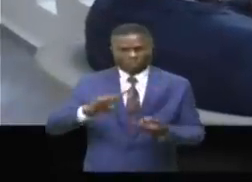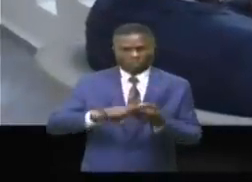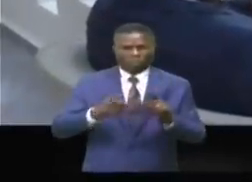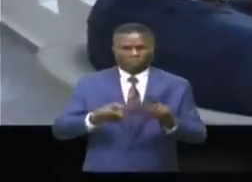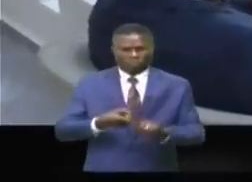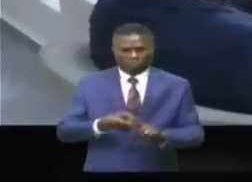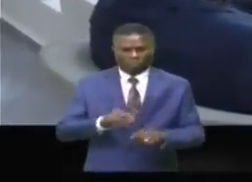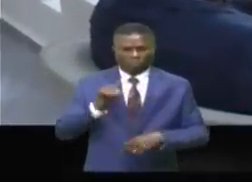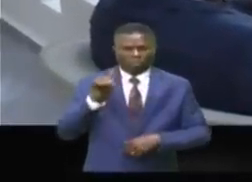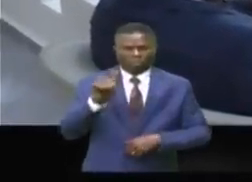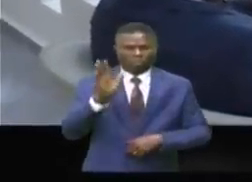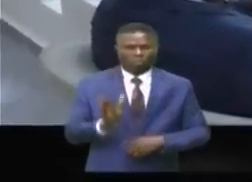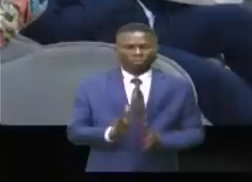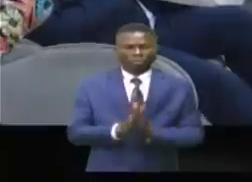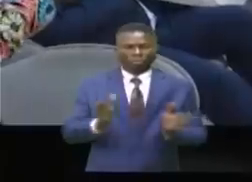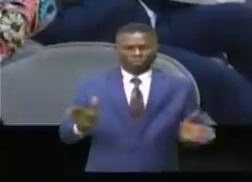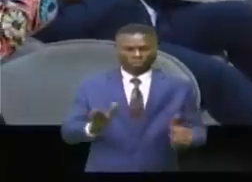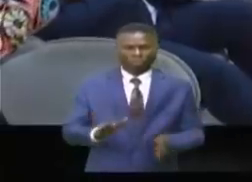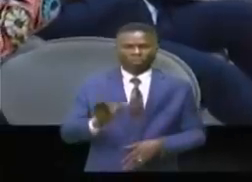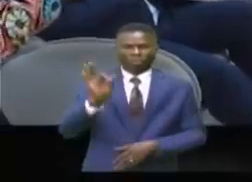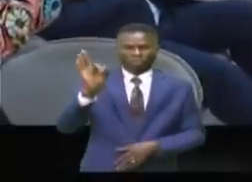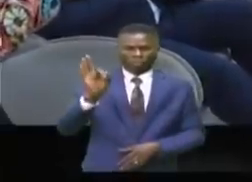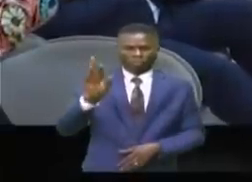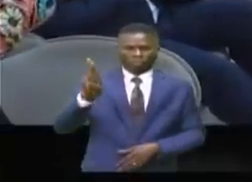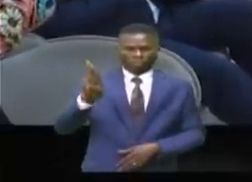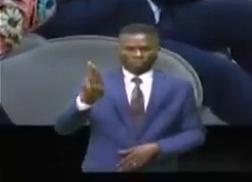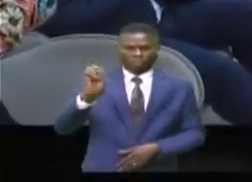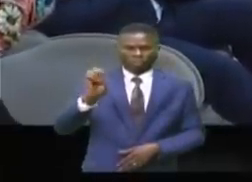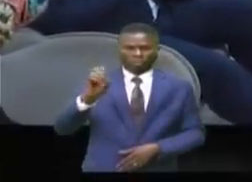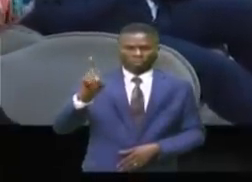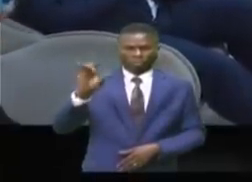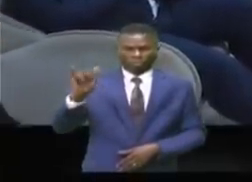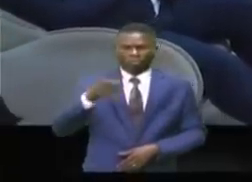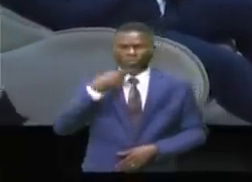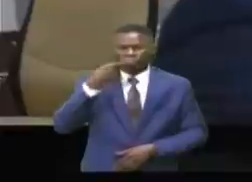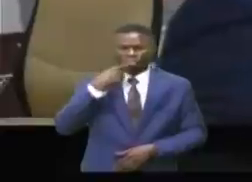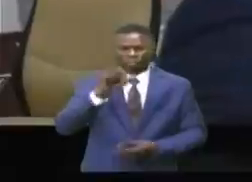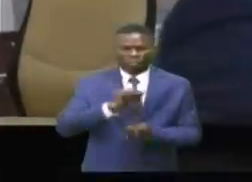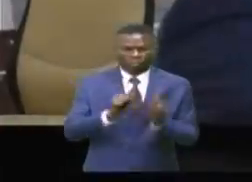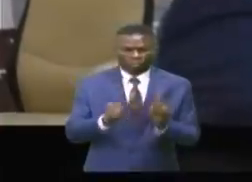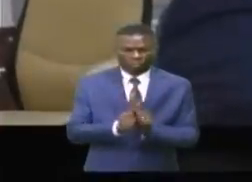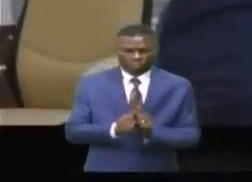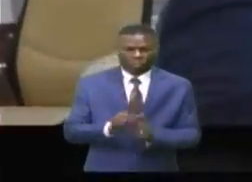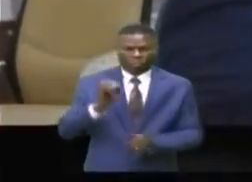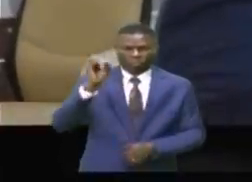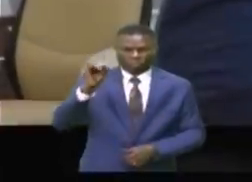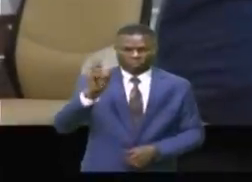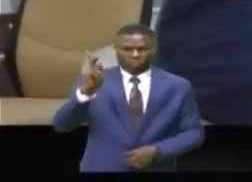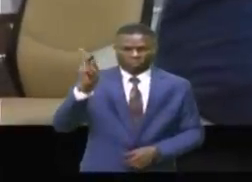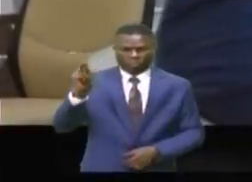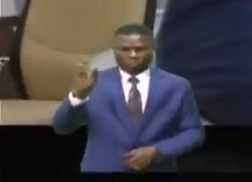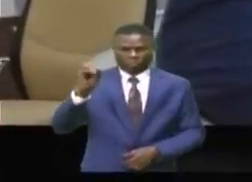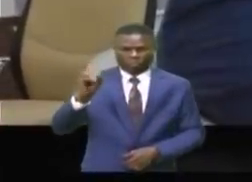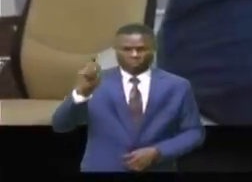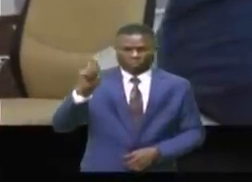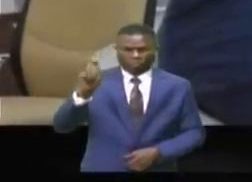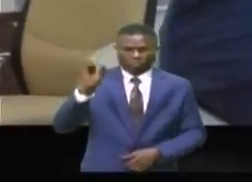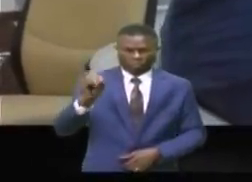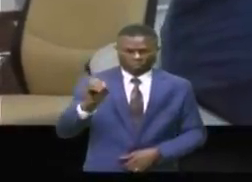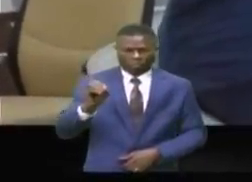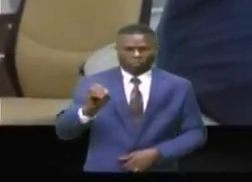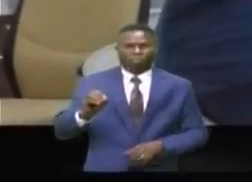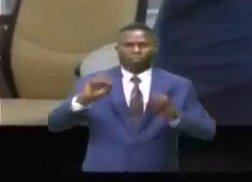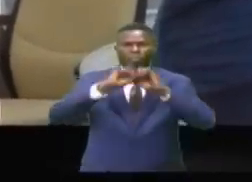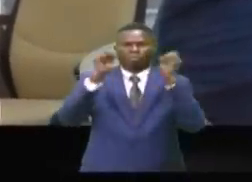Le directeur général Freddy Chembo a échangé avec Jean-Charles Okoto, président du conseil d'administration de la MIBA.